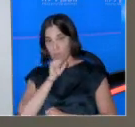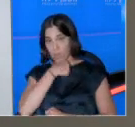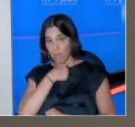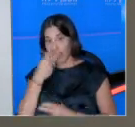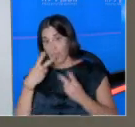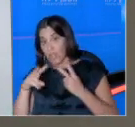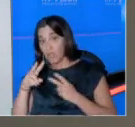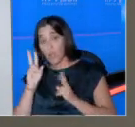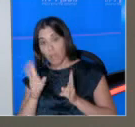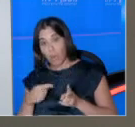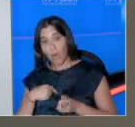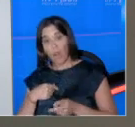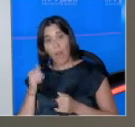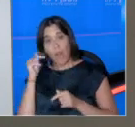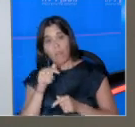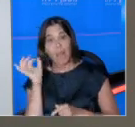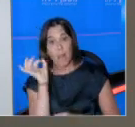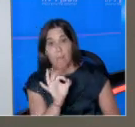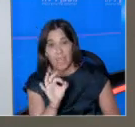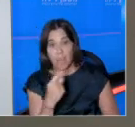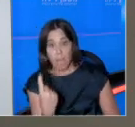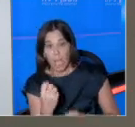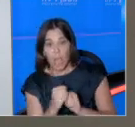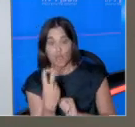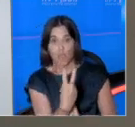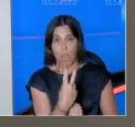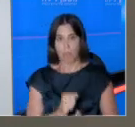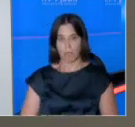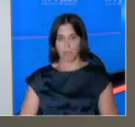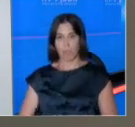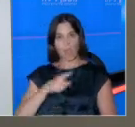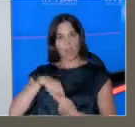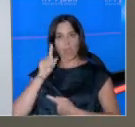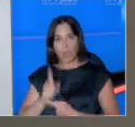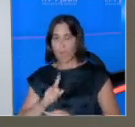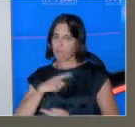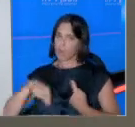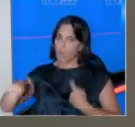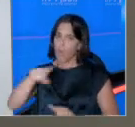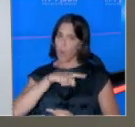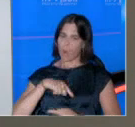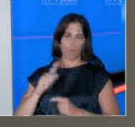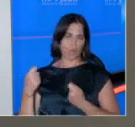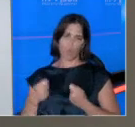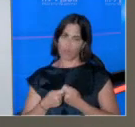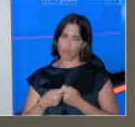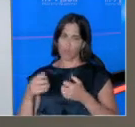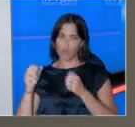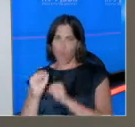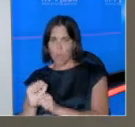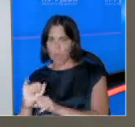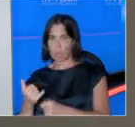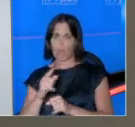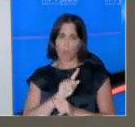יותר מעלולה להביא לפגיעה באחד מהם או שניהם. אנו חייבים כולנו, בלי קשר לתמיכתנו בגוף זה או